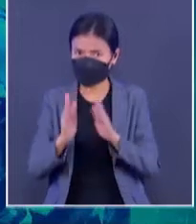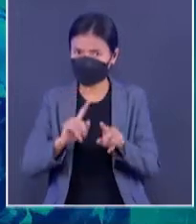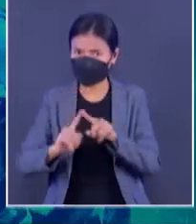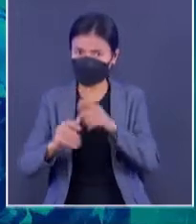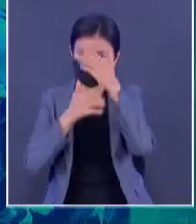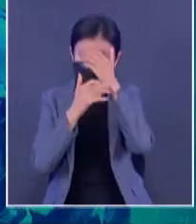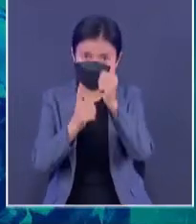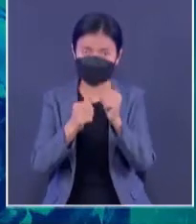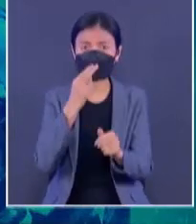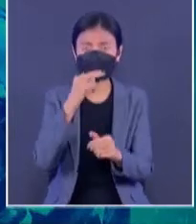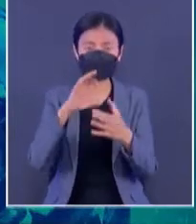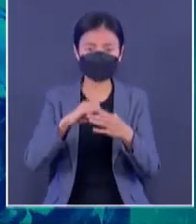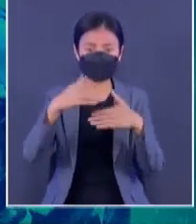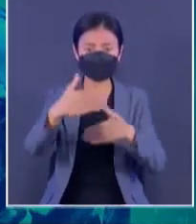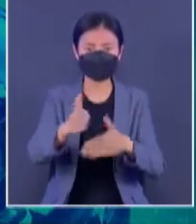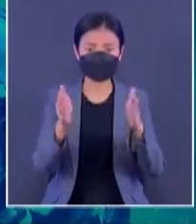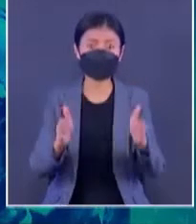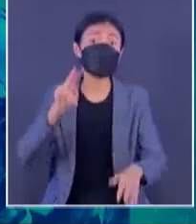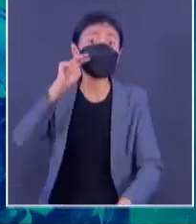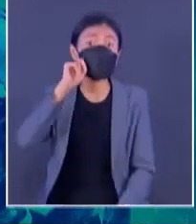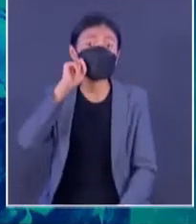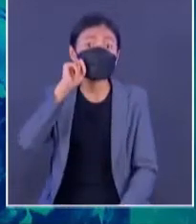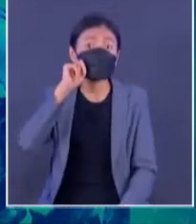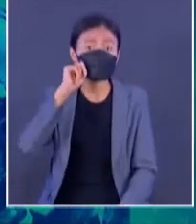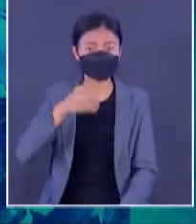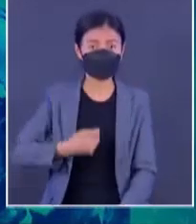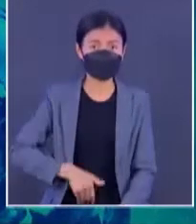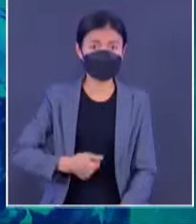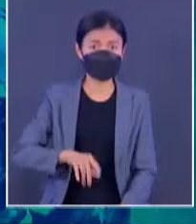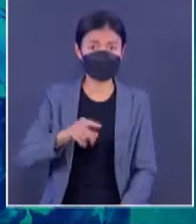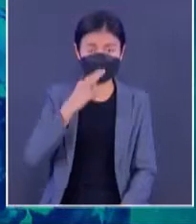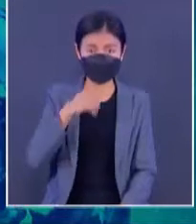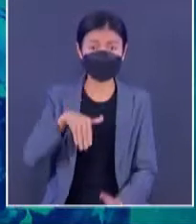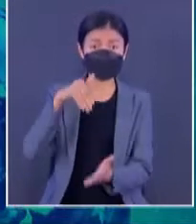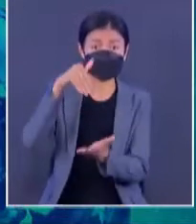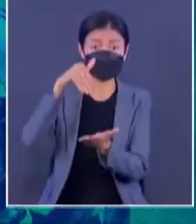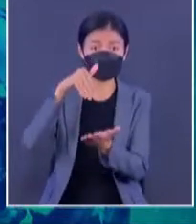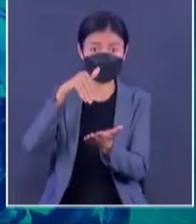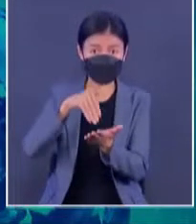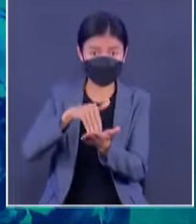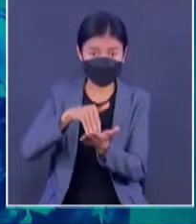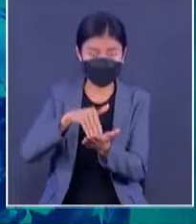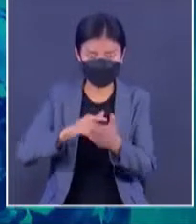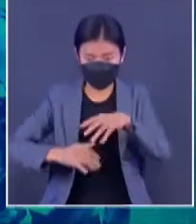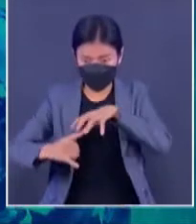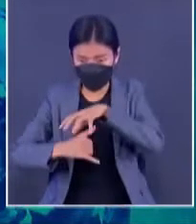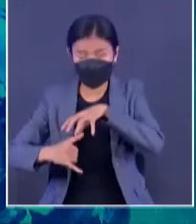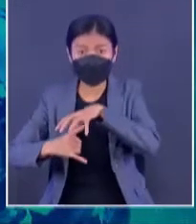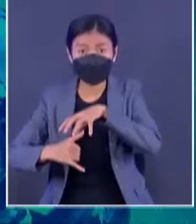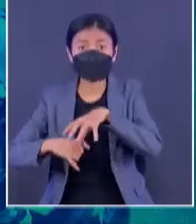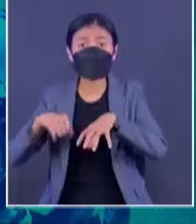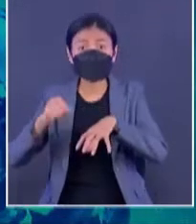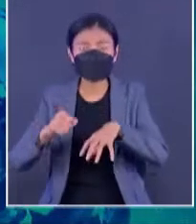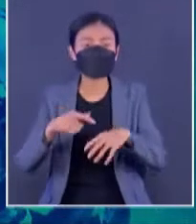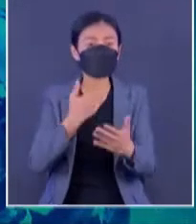พาไปดูห้องน้ำห้องน้ำที่ศูนย์กักกันราคา 150,000 บาทแต่คำถามคือรา